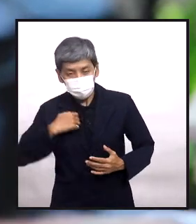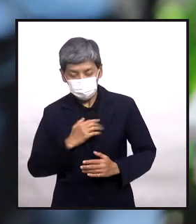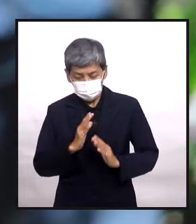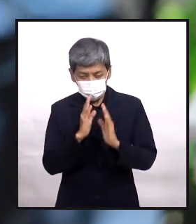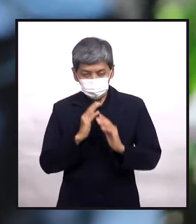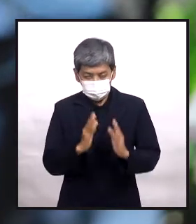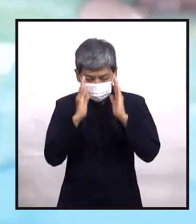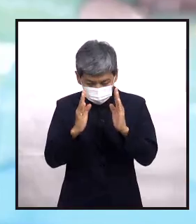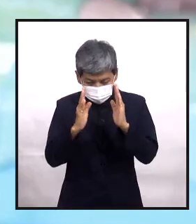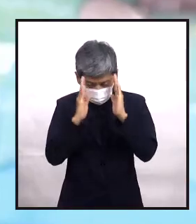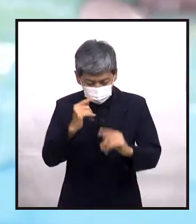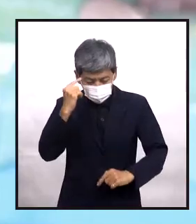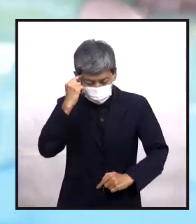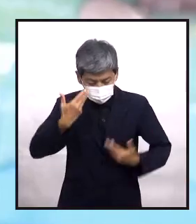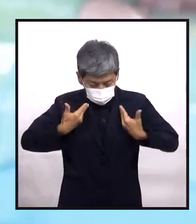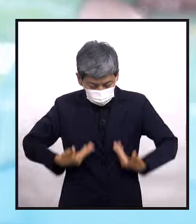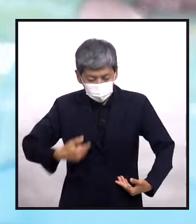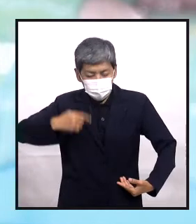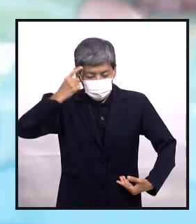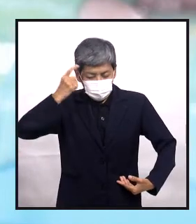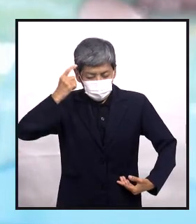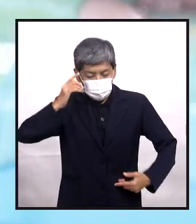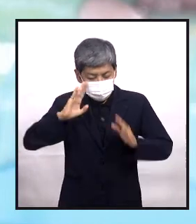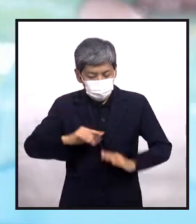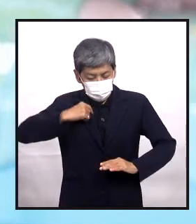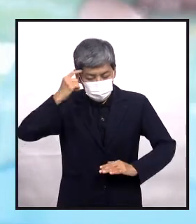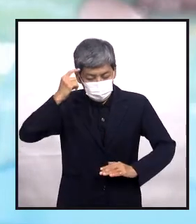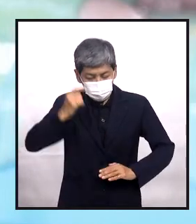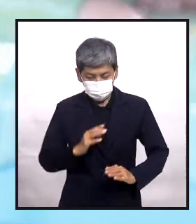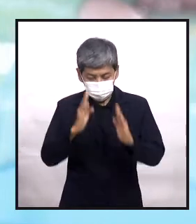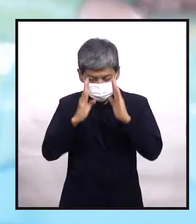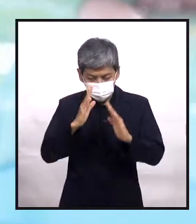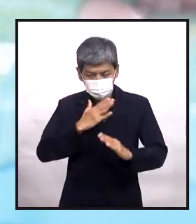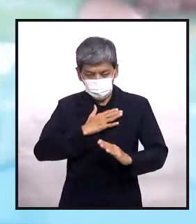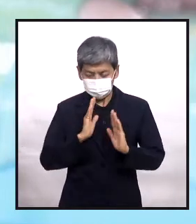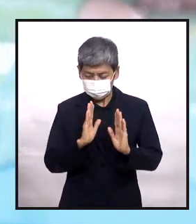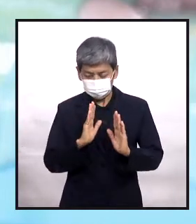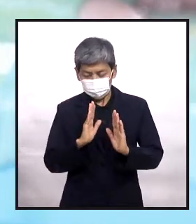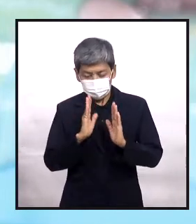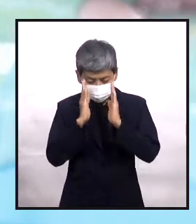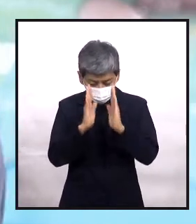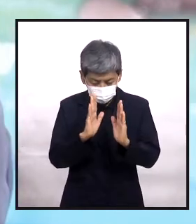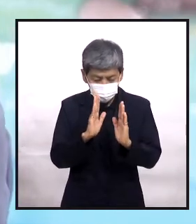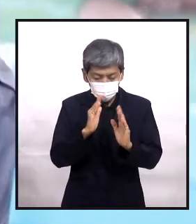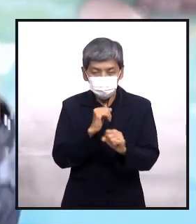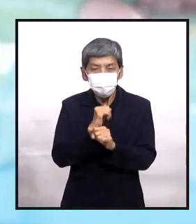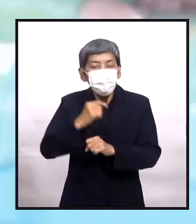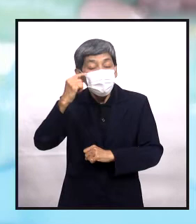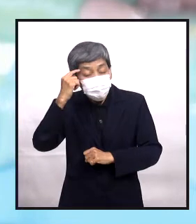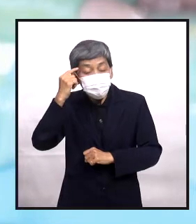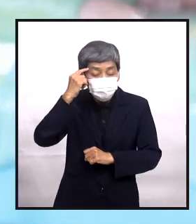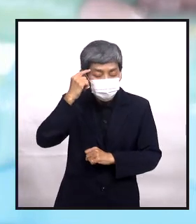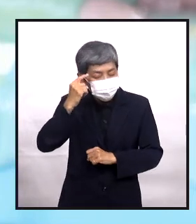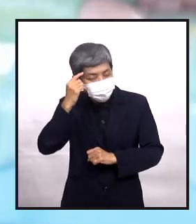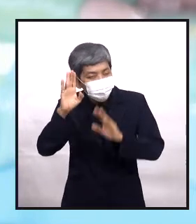หร่เรามีสติอยู่กับการรับรู้ร่างกายที่มันเป็นแฟกต์เป็นความจริงเนี่ยเราจะหลุดออกมาเหนือกิเลสพอเราหลุดมาเหนือกิเลสเนี่ยไอ้วิธีการคิดจะ